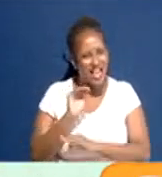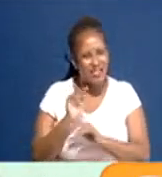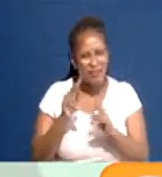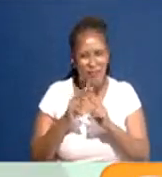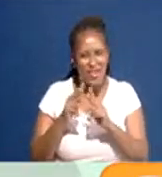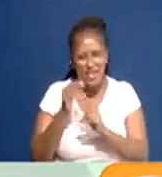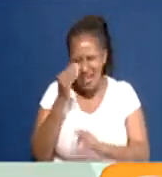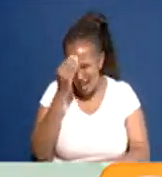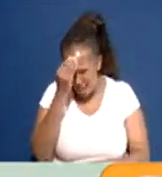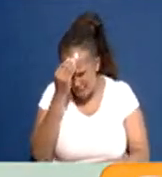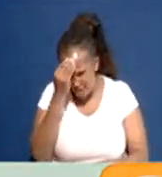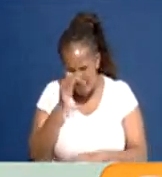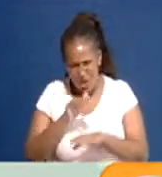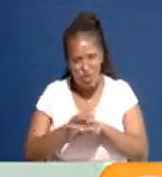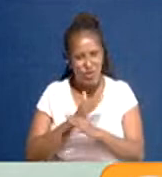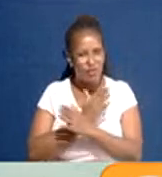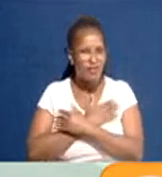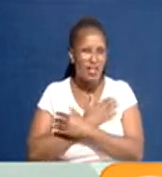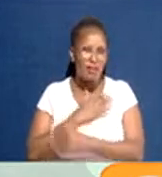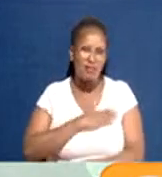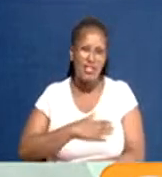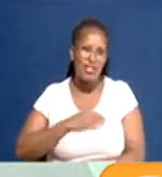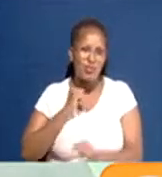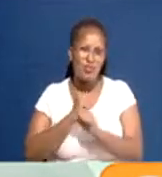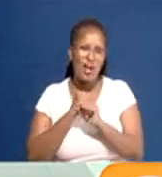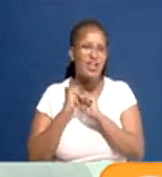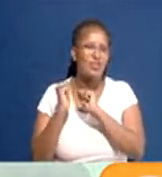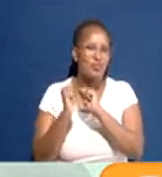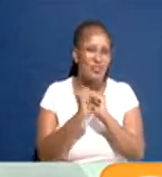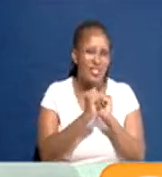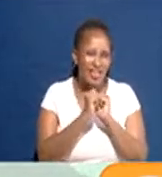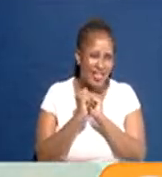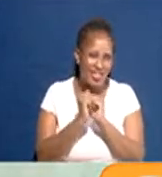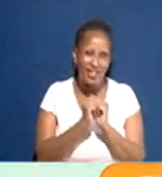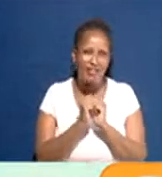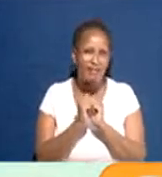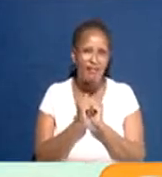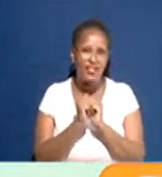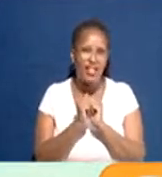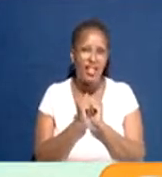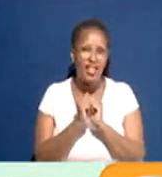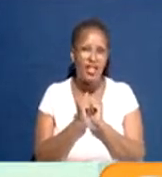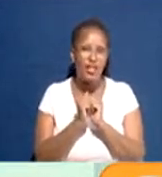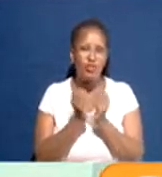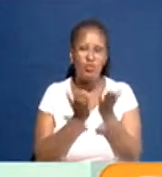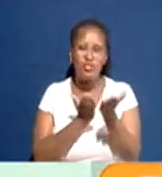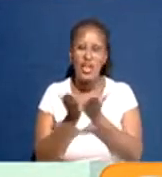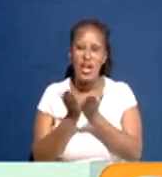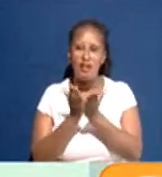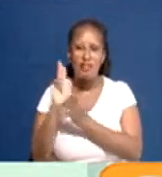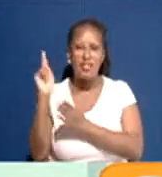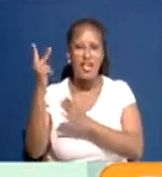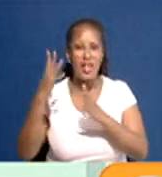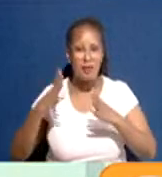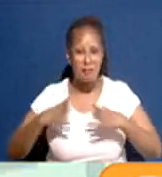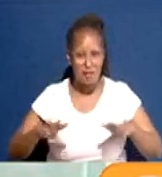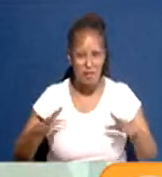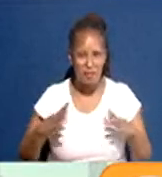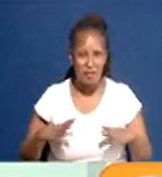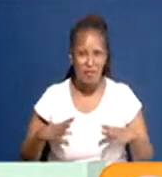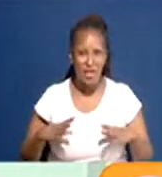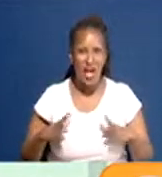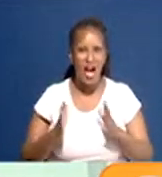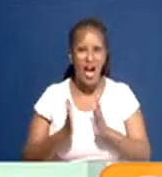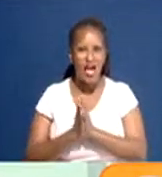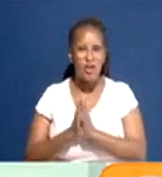unyenyekevu, my good friends, tushirikiane, tufanye kazi pamoja, tuwatumikie wananchi wa taifa letu la Kenya.